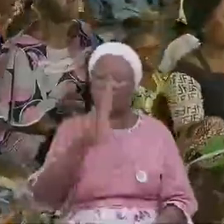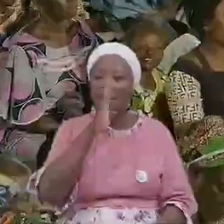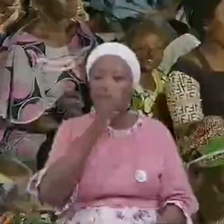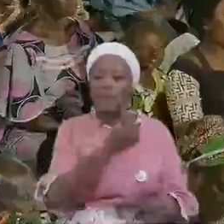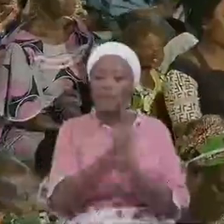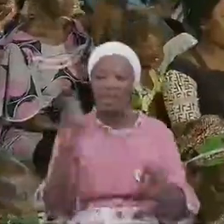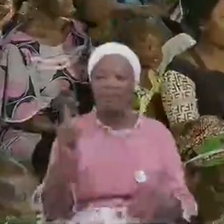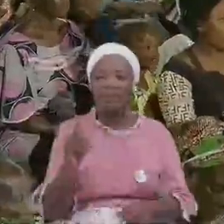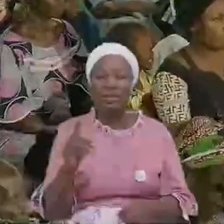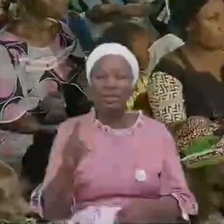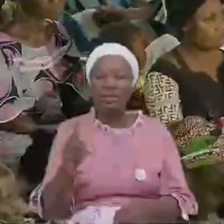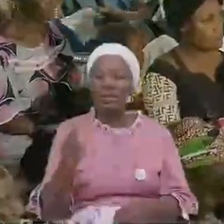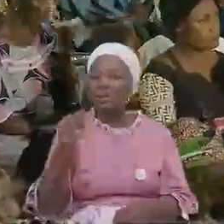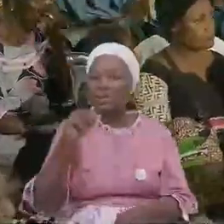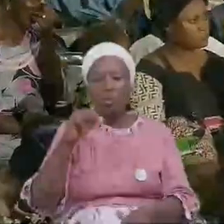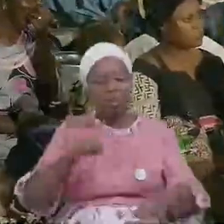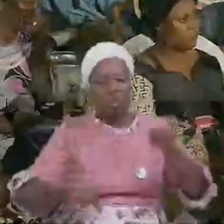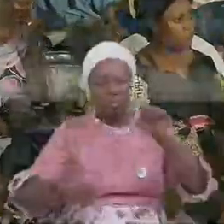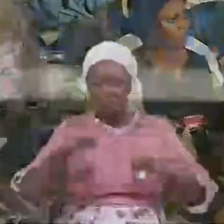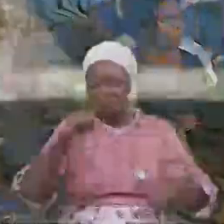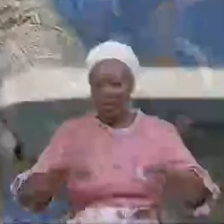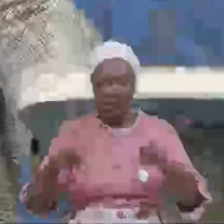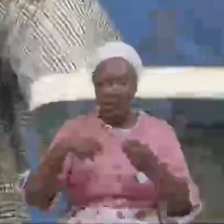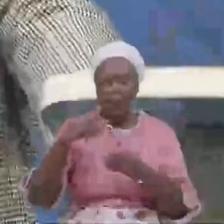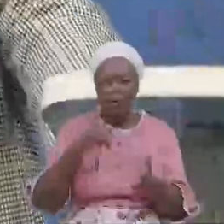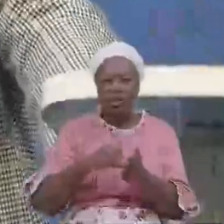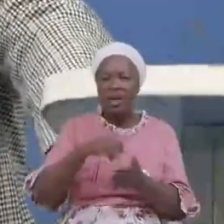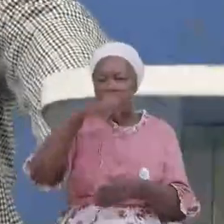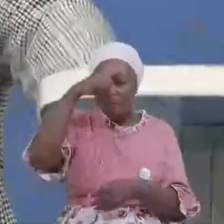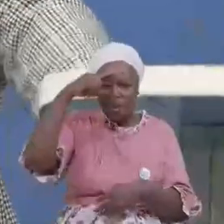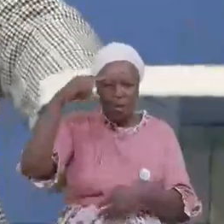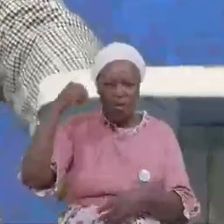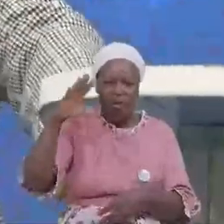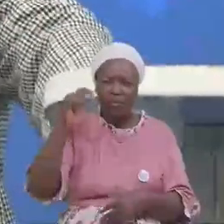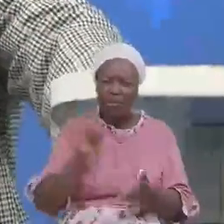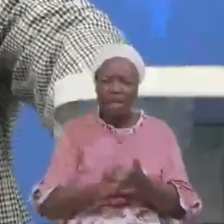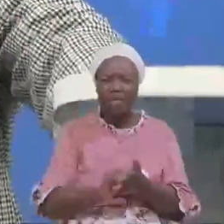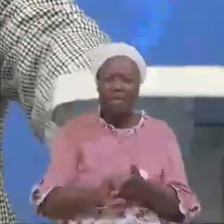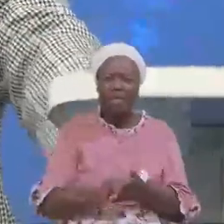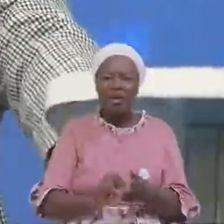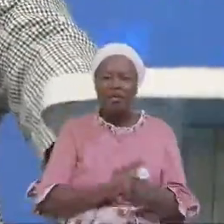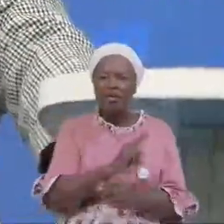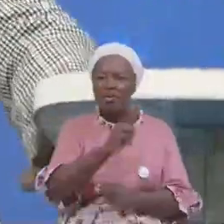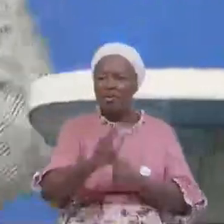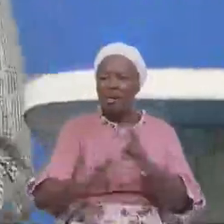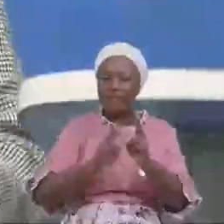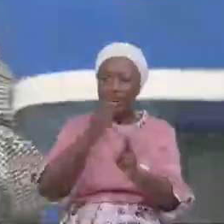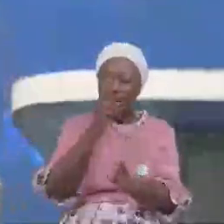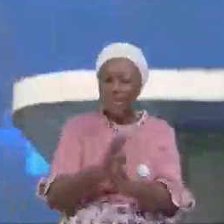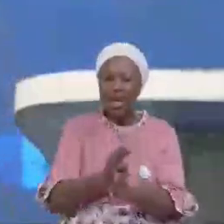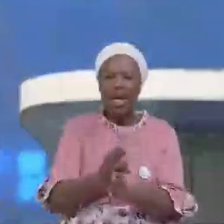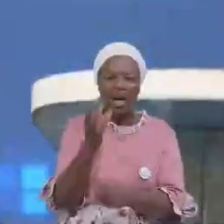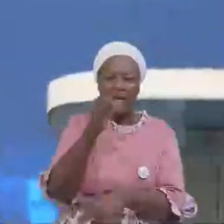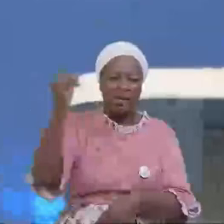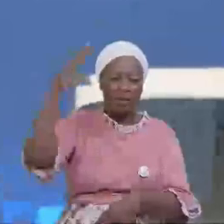Il n'y a pas de doute en cela. À cause de cette grâce universelle de Dieu.